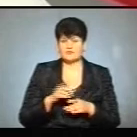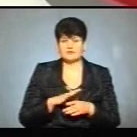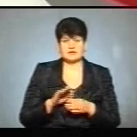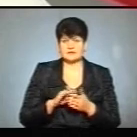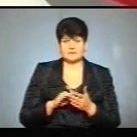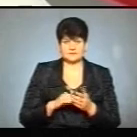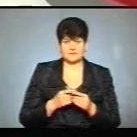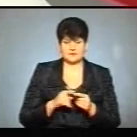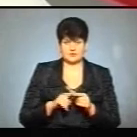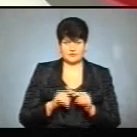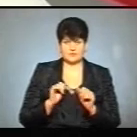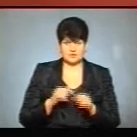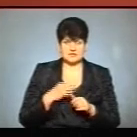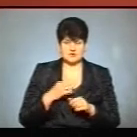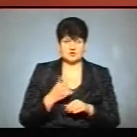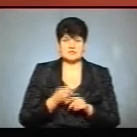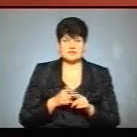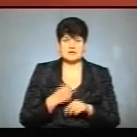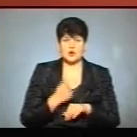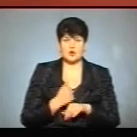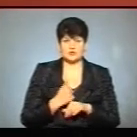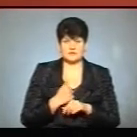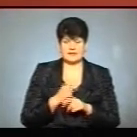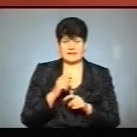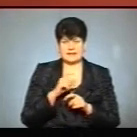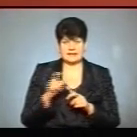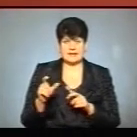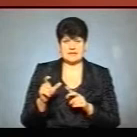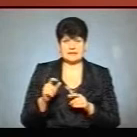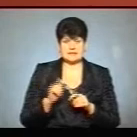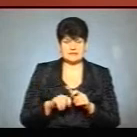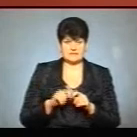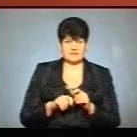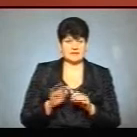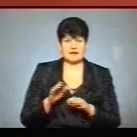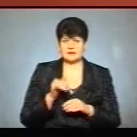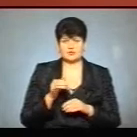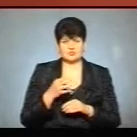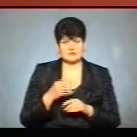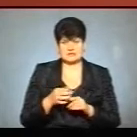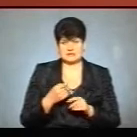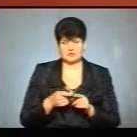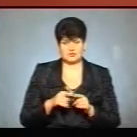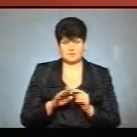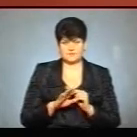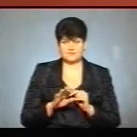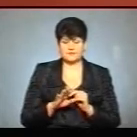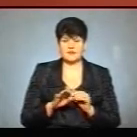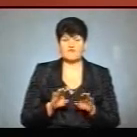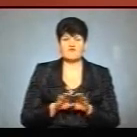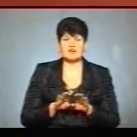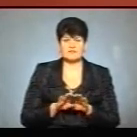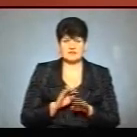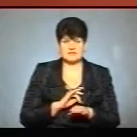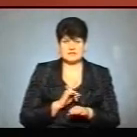цього тестування. Тобто можна сказати, що це основний критерій сертифікації – це саме незалежне тестування? Я б не сказав. Я думаю, що в рівній